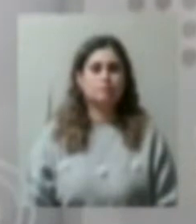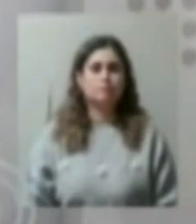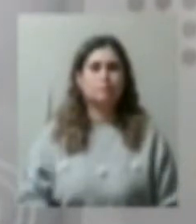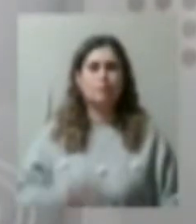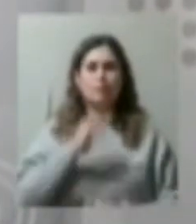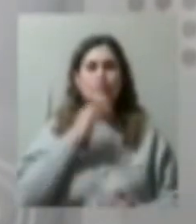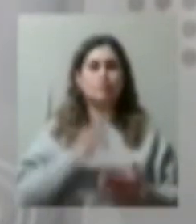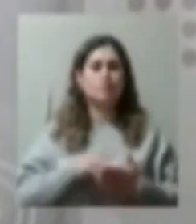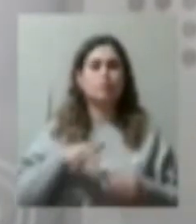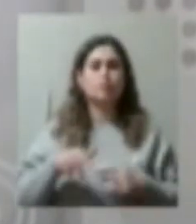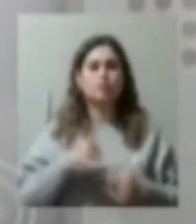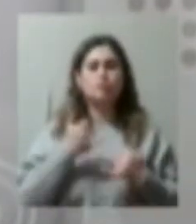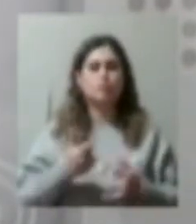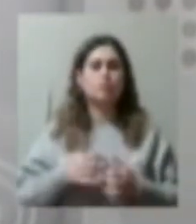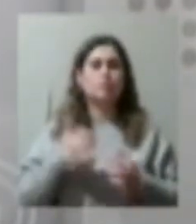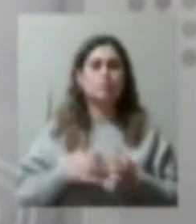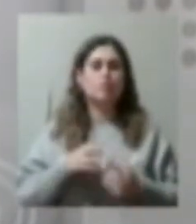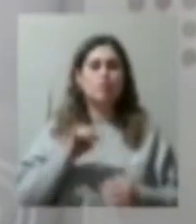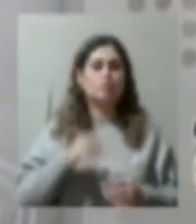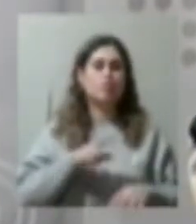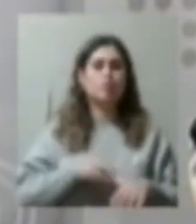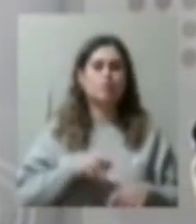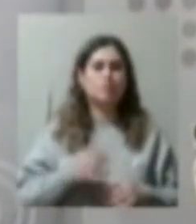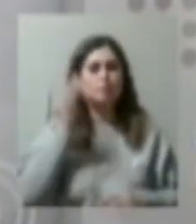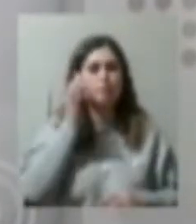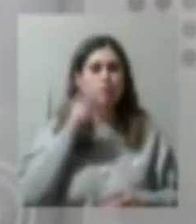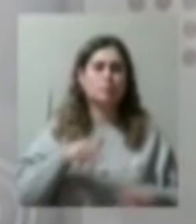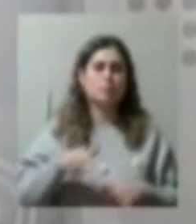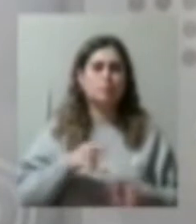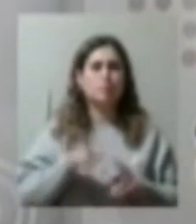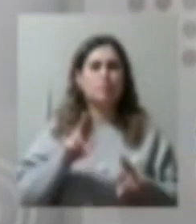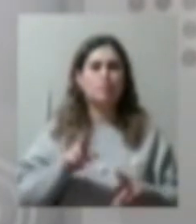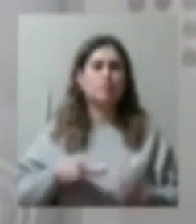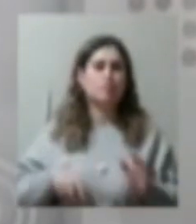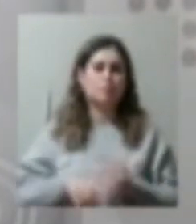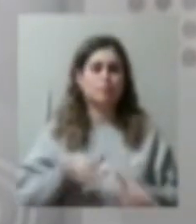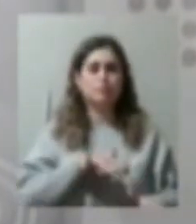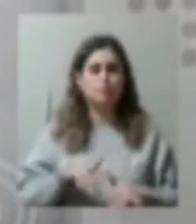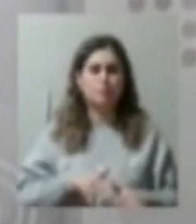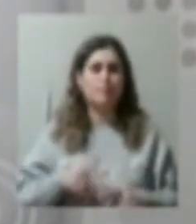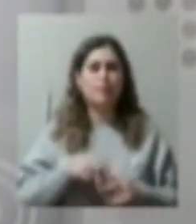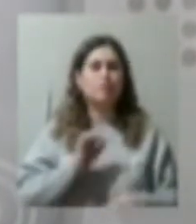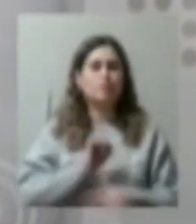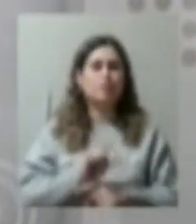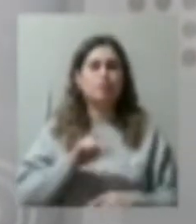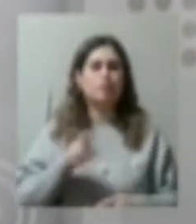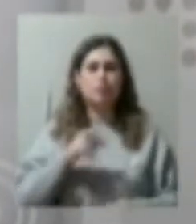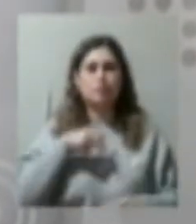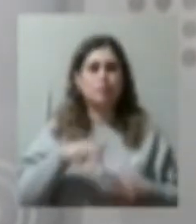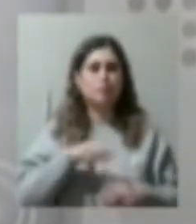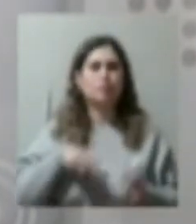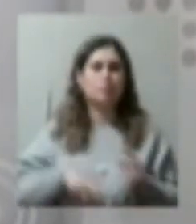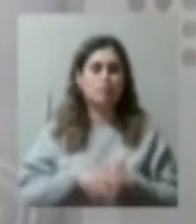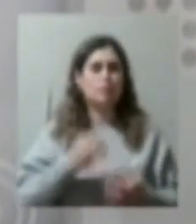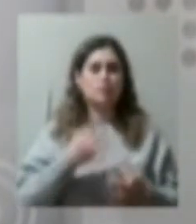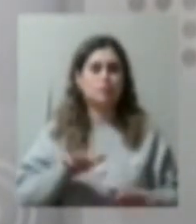Відповідальний пішохід. Сьогодні у Херсоні патрульні поліцейські нагадали пішоходам про правила дорожнього руху. Зупиняли людей, які перебігали дорогу у